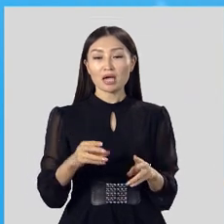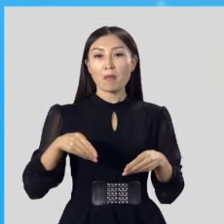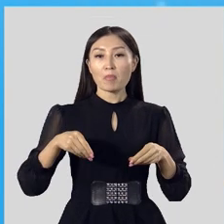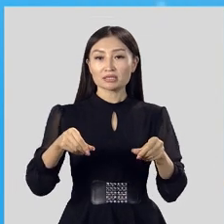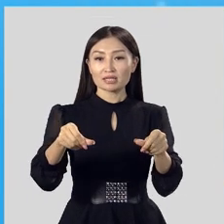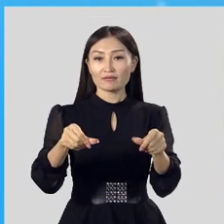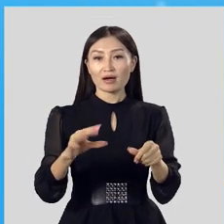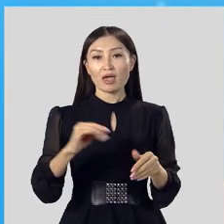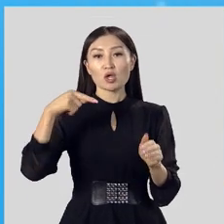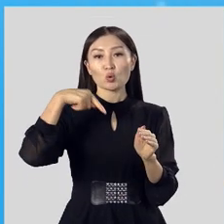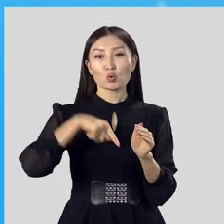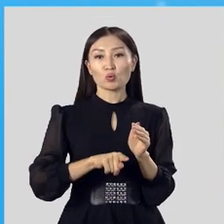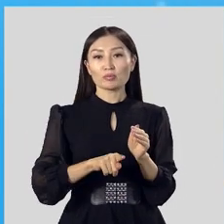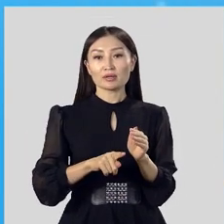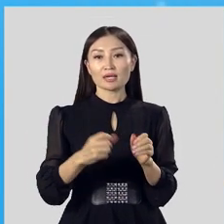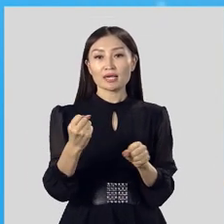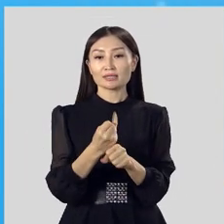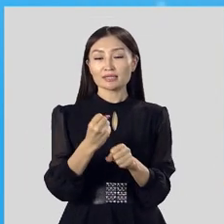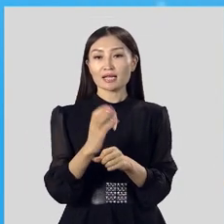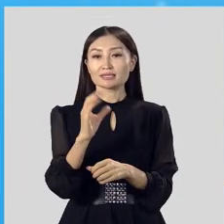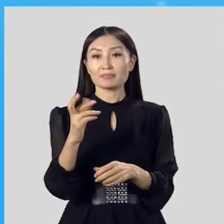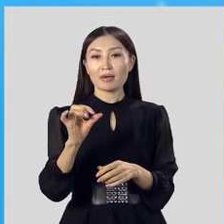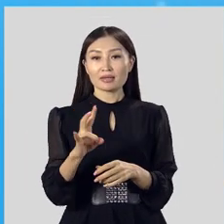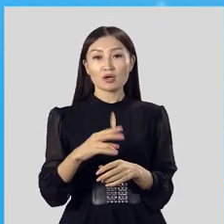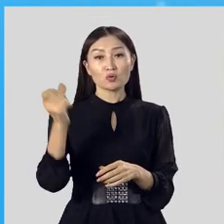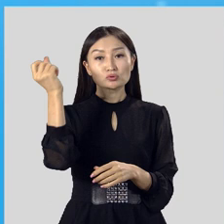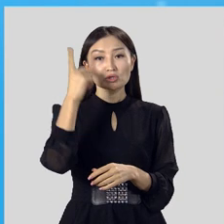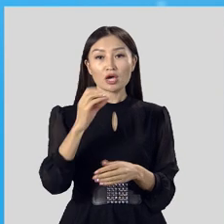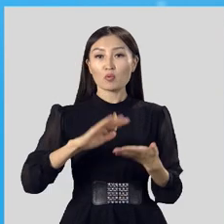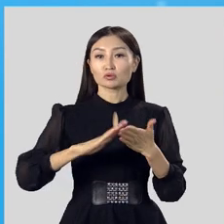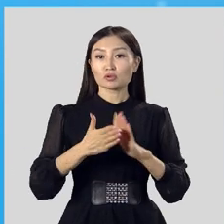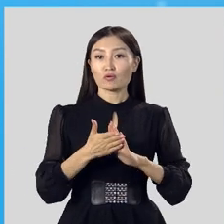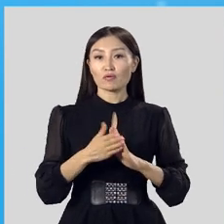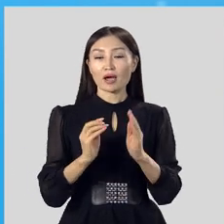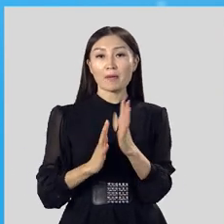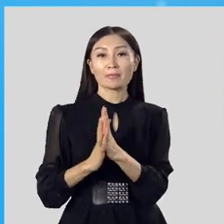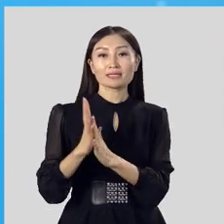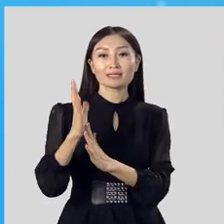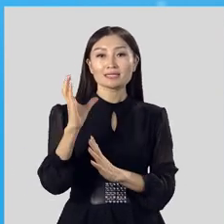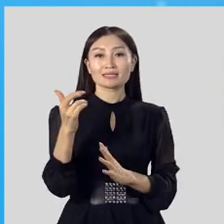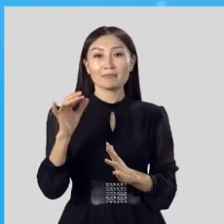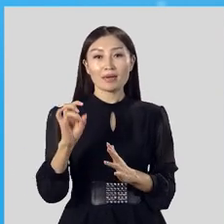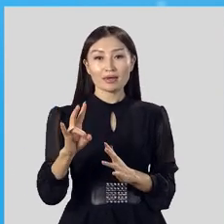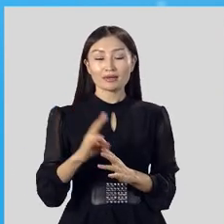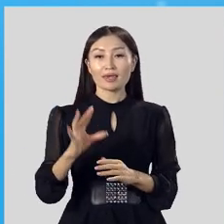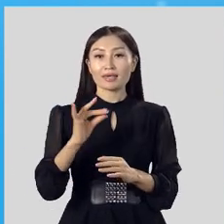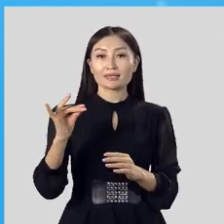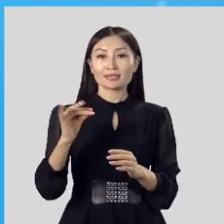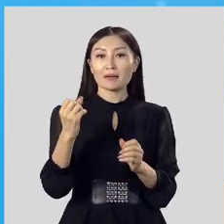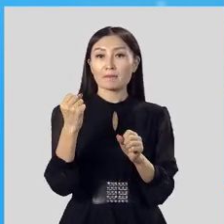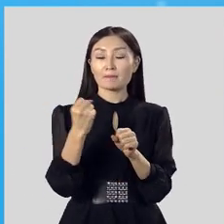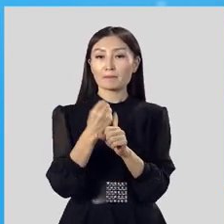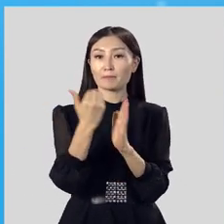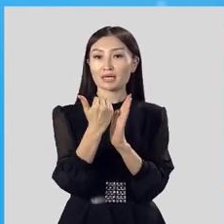посева и глубины заделки семян. Узнаем об условиях прорастания семян, изучим